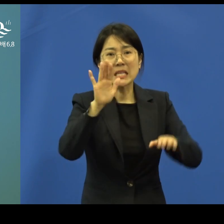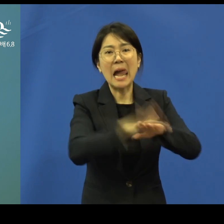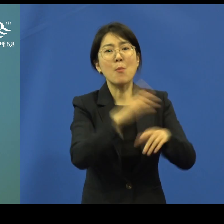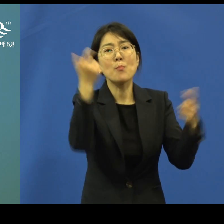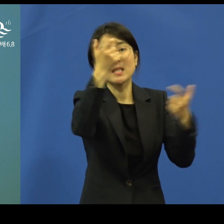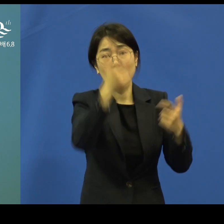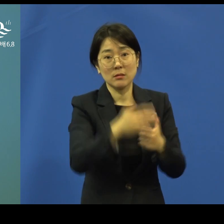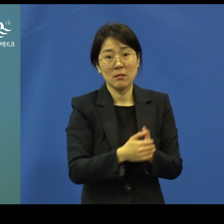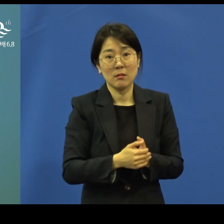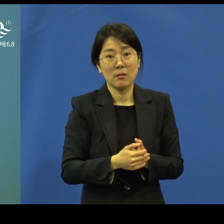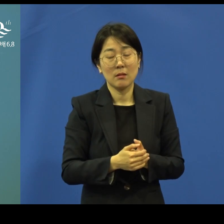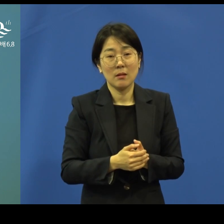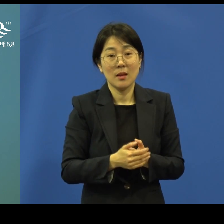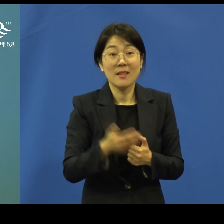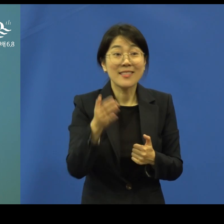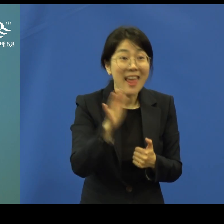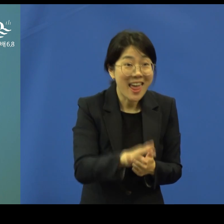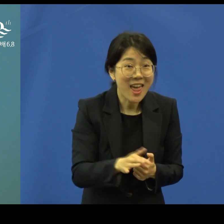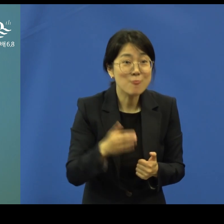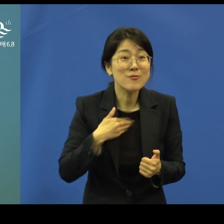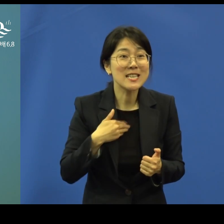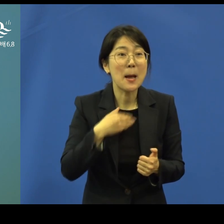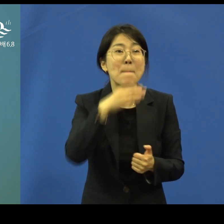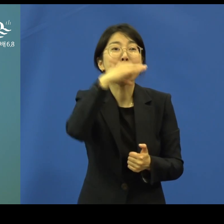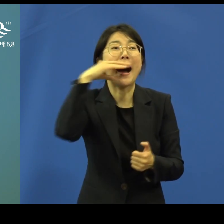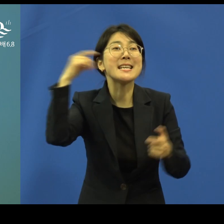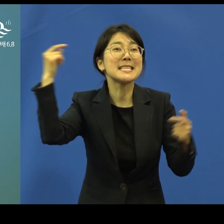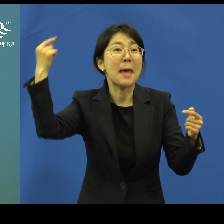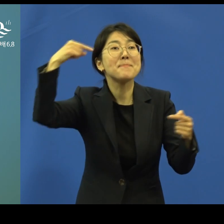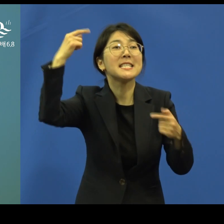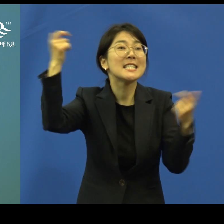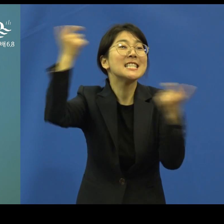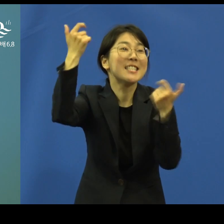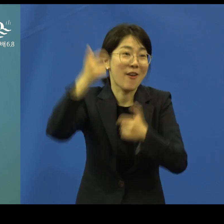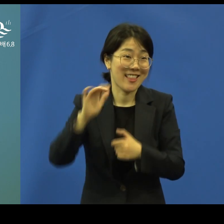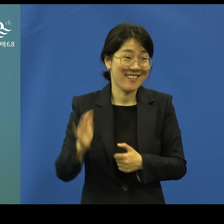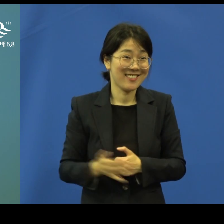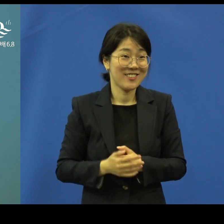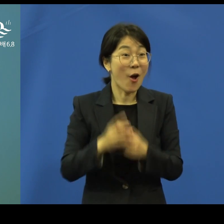여러분, 신앙이야말로 하나님과의 관계에 우리가